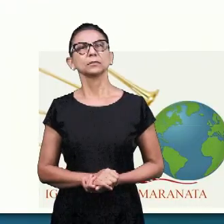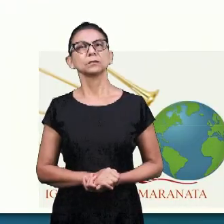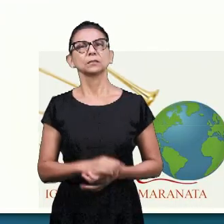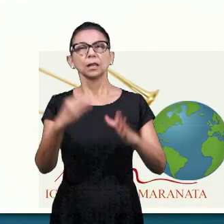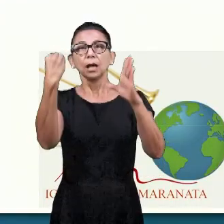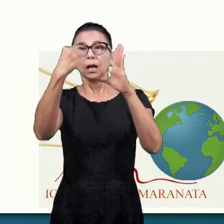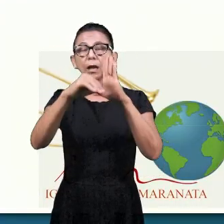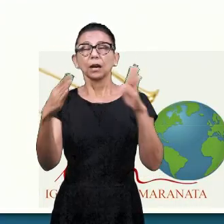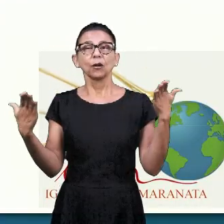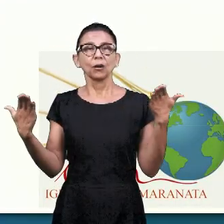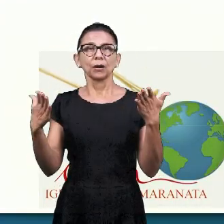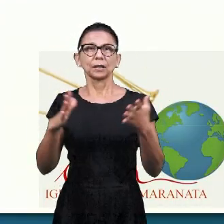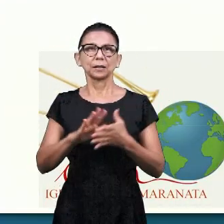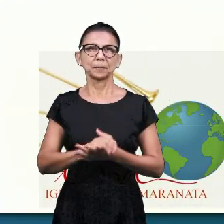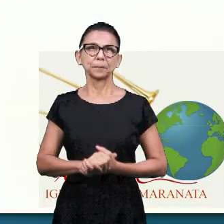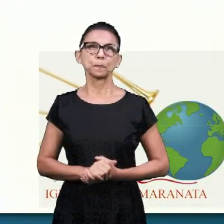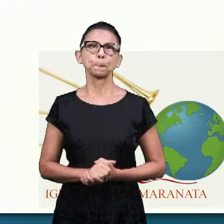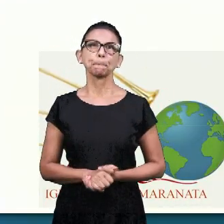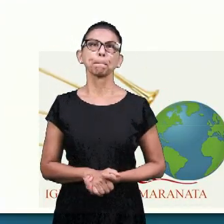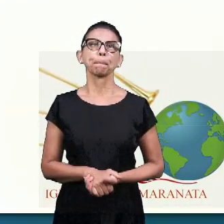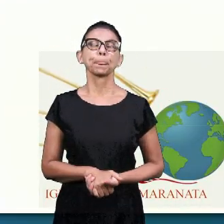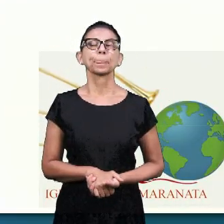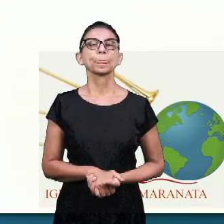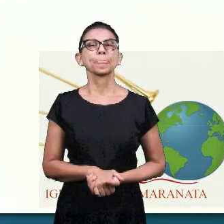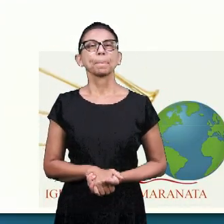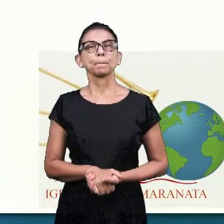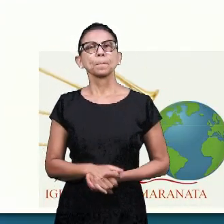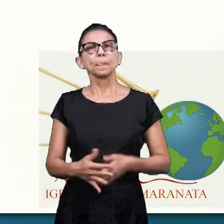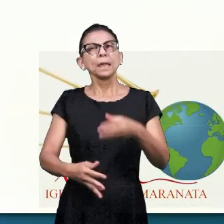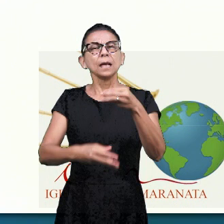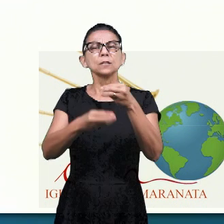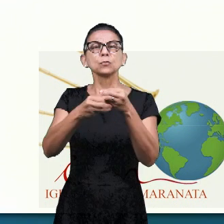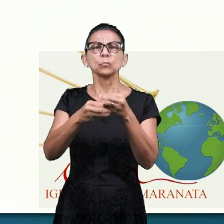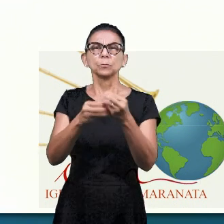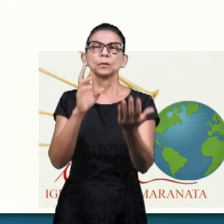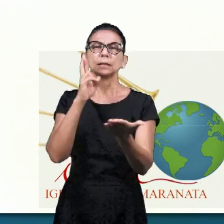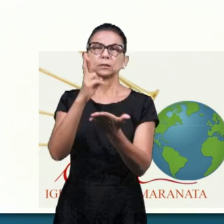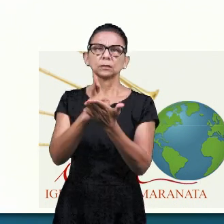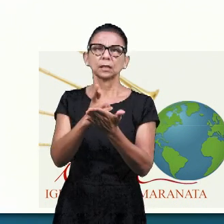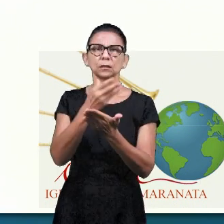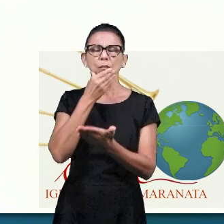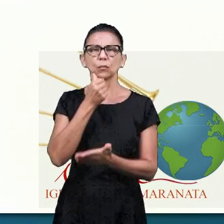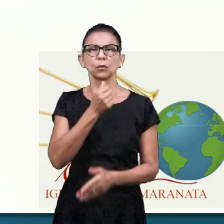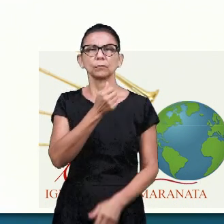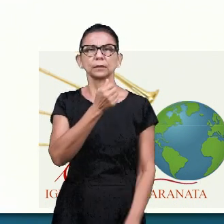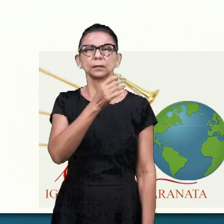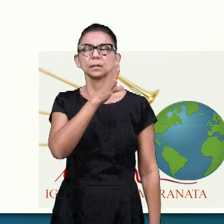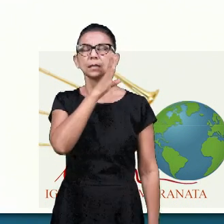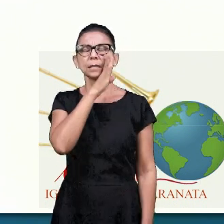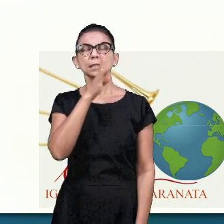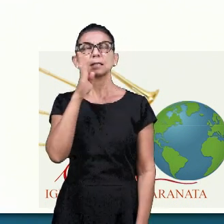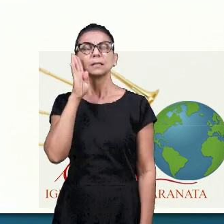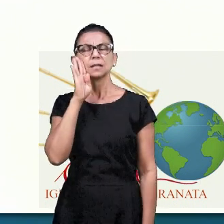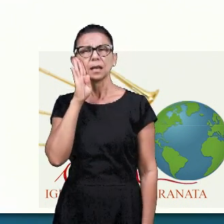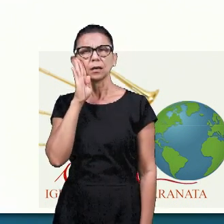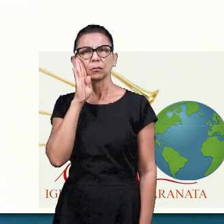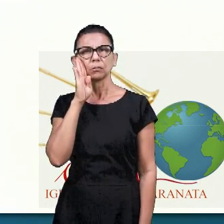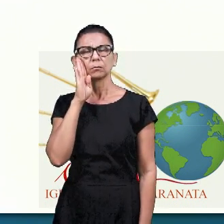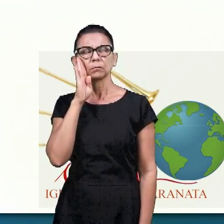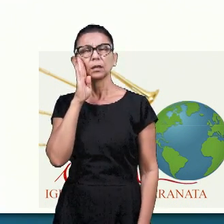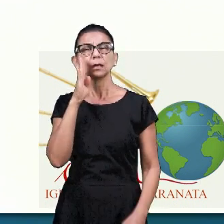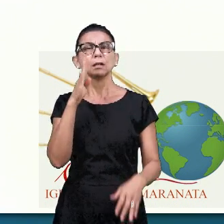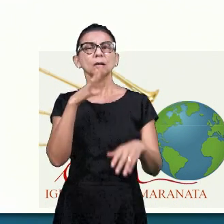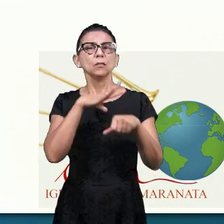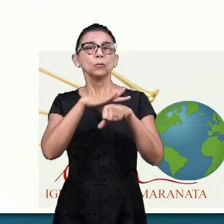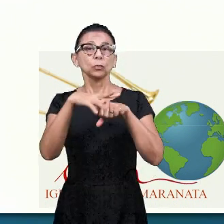bien. Donc notre personnel travaille vite. Donc commenter, en résumé, les résultats dans la vie de l'aveugle